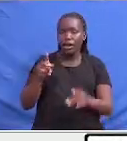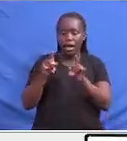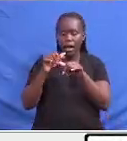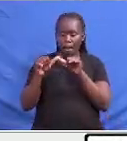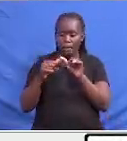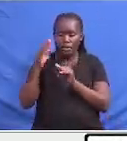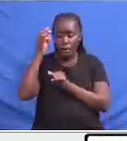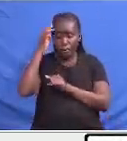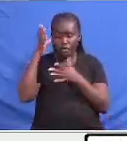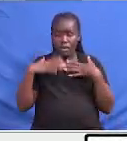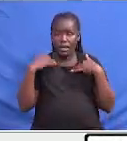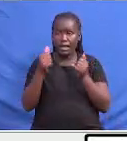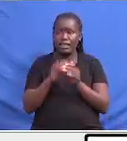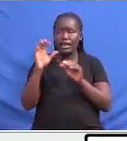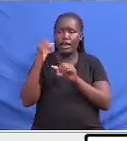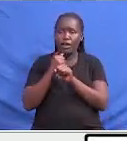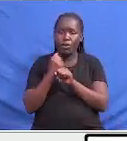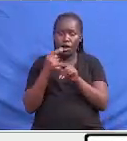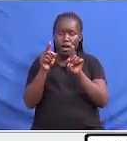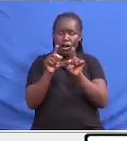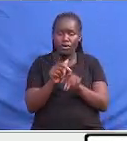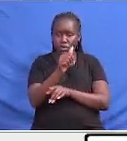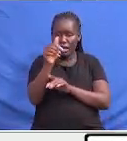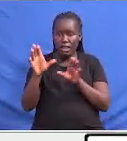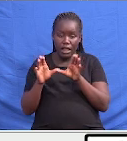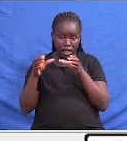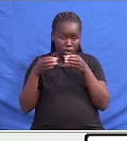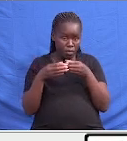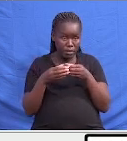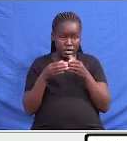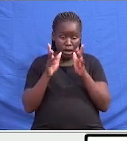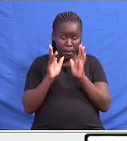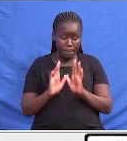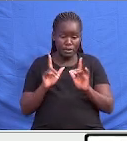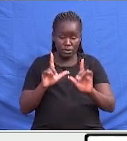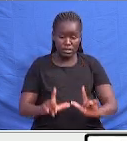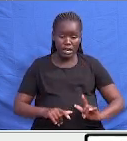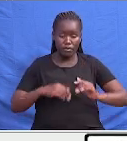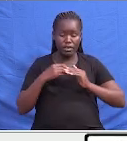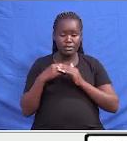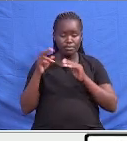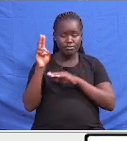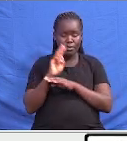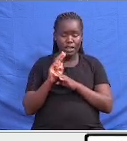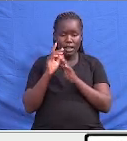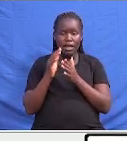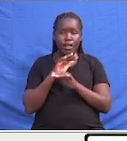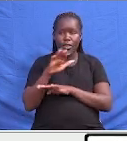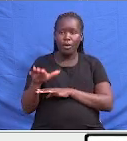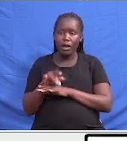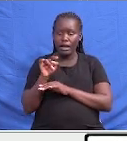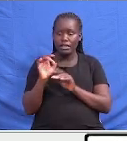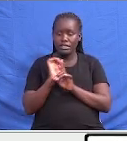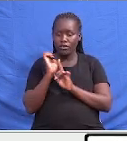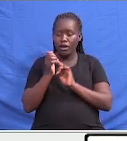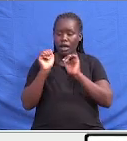sekta zote za jamii. A significant portion of a person's life is spent in the workplace, and this environment can have